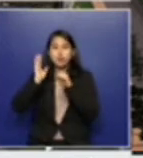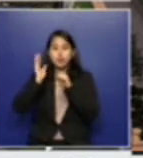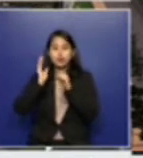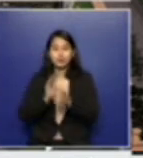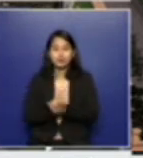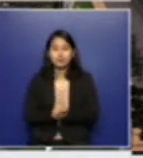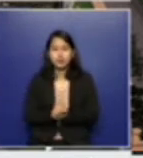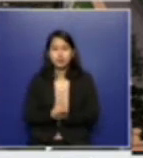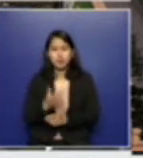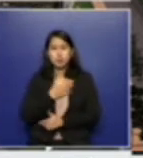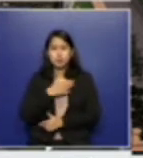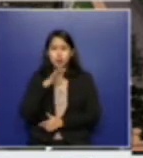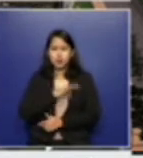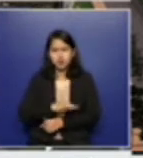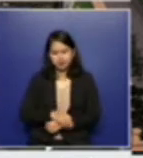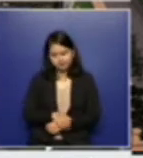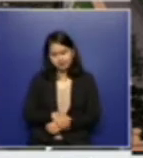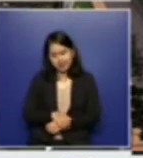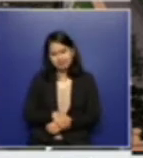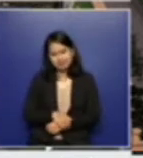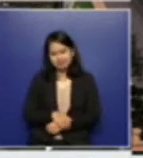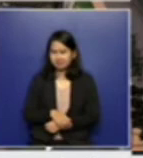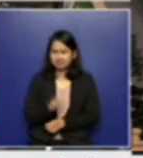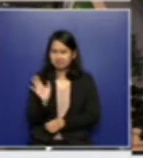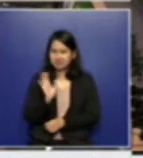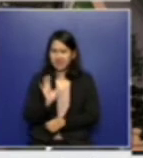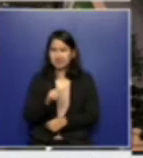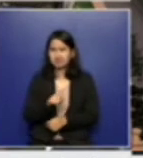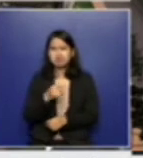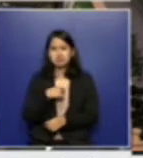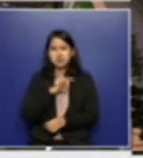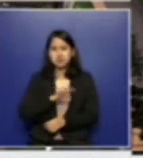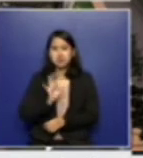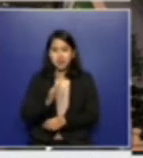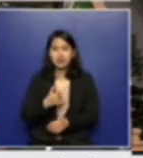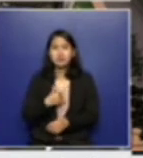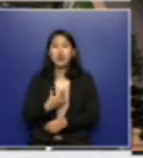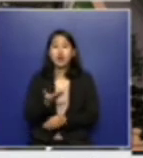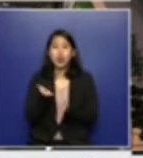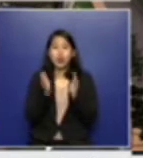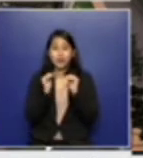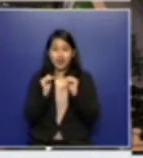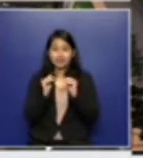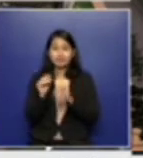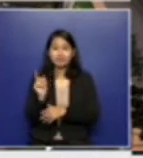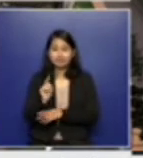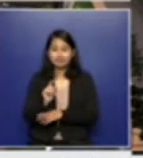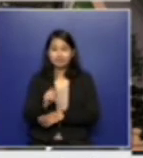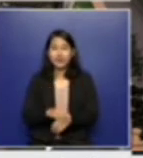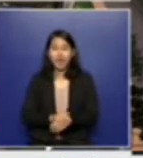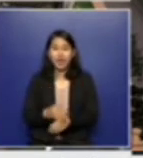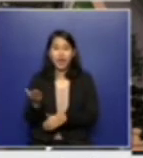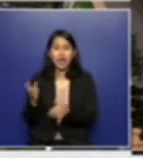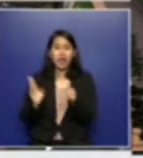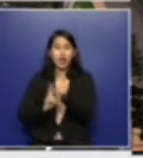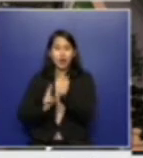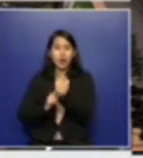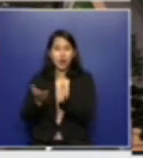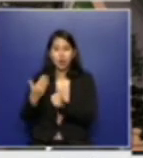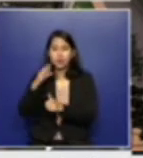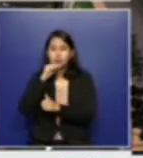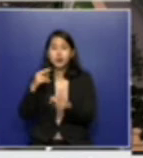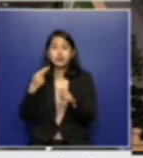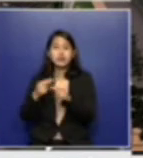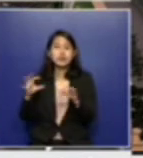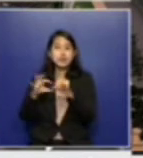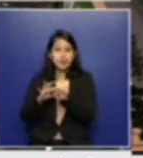าที่ไม่เหมาะไม่ควรอยู่หลายอันและที่สำคัญก็คือขออนุญาตท่านพลเอกอนุพงศ์นะครับขออนุญาตเอ่ยนามนะครับท่